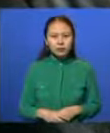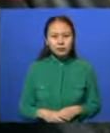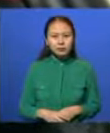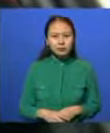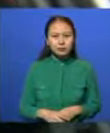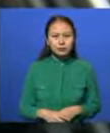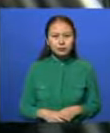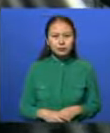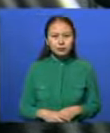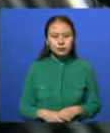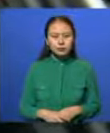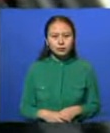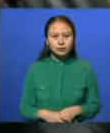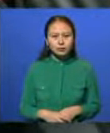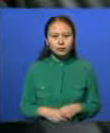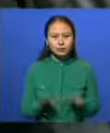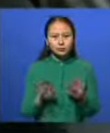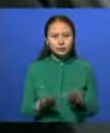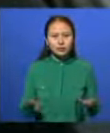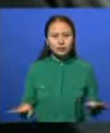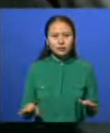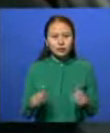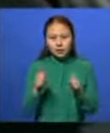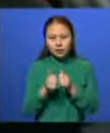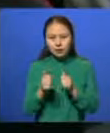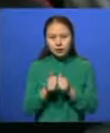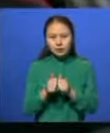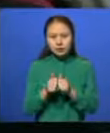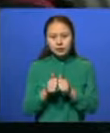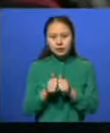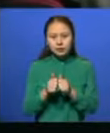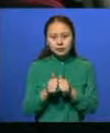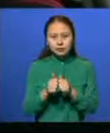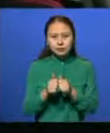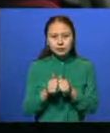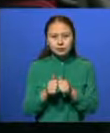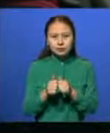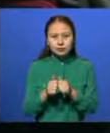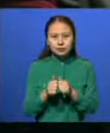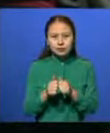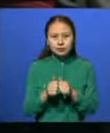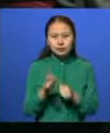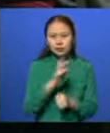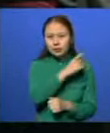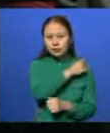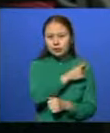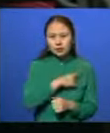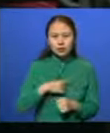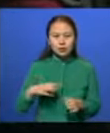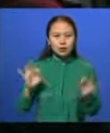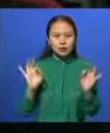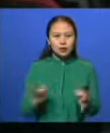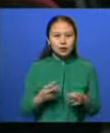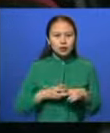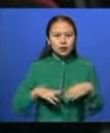Міне, мысалы, міне, көрдіңіз ғой, баланы тақап отырғыздық. Мынау белбеу иығының қасынан өтіп баратын. А